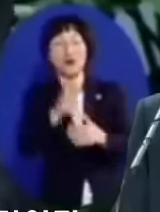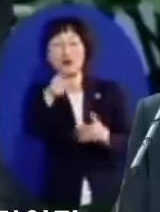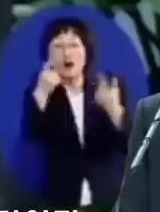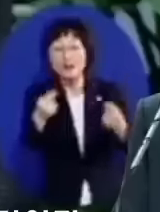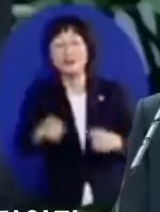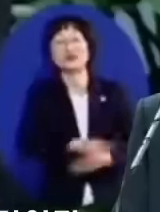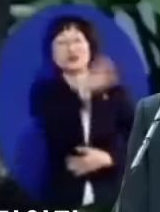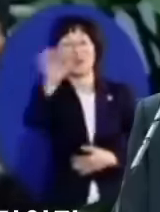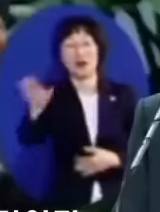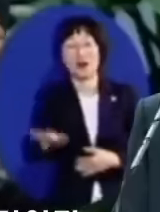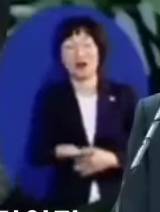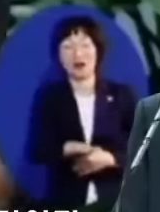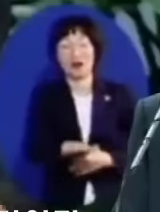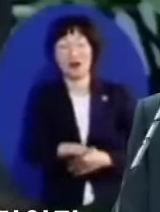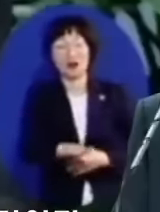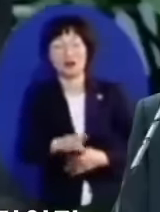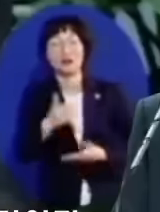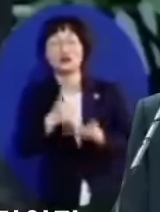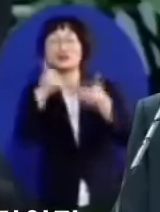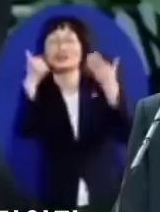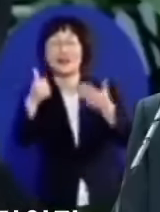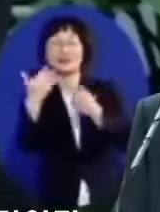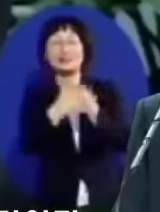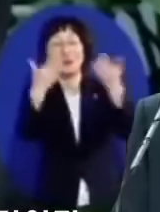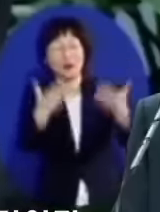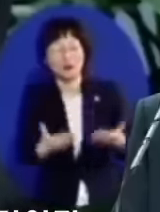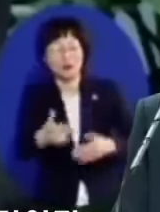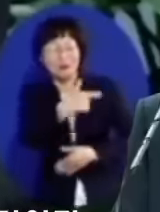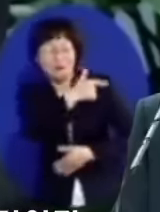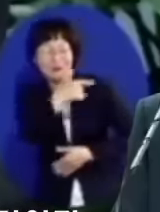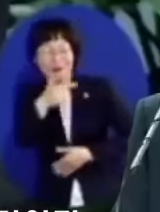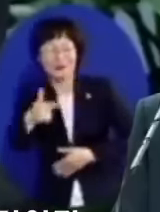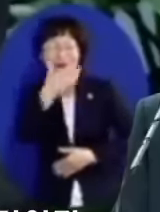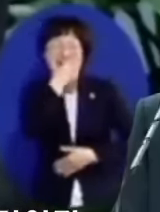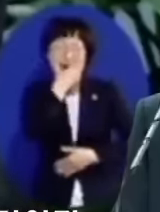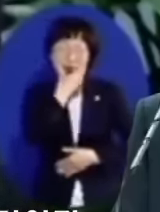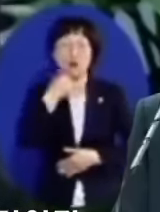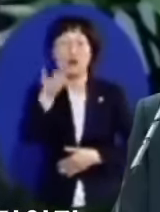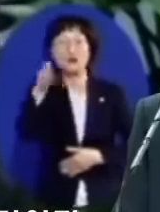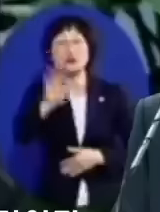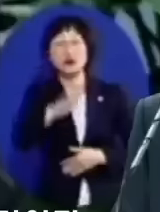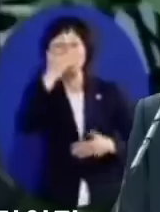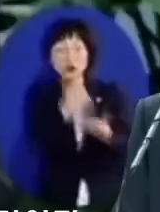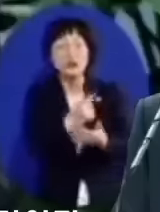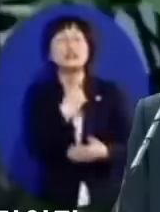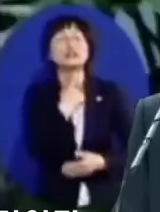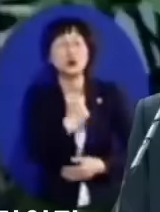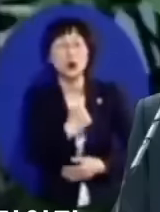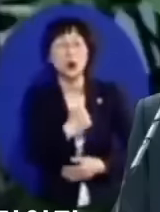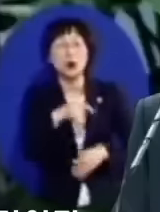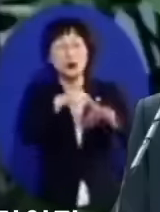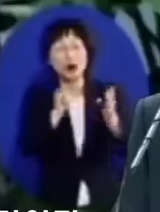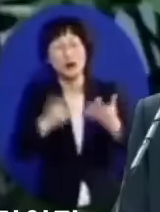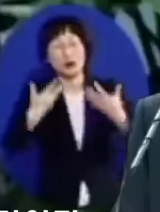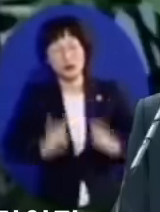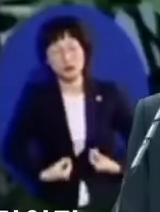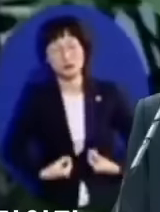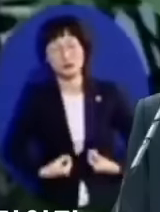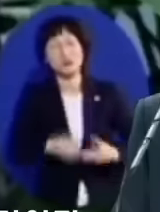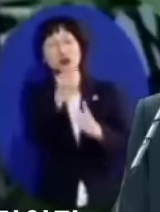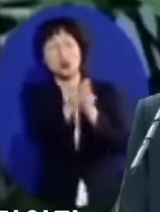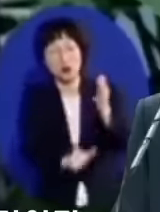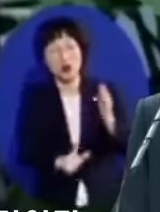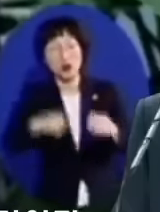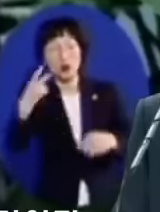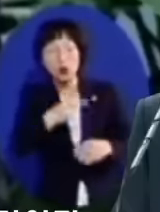우리가 한번 주님께 은혜 받아서 굉장히 행복했으나 또 죄를 짓고 낙심하고 절망하고 그